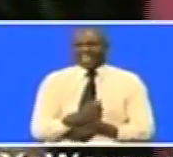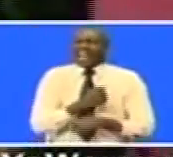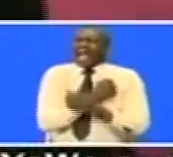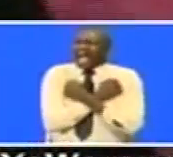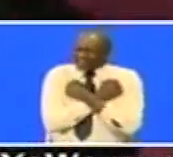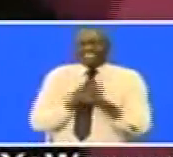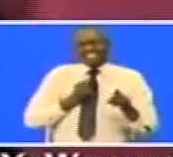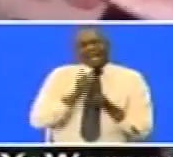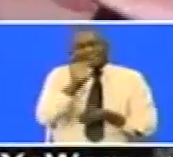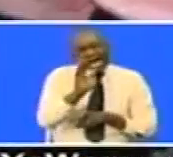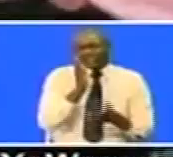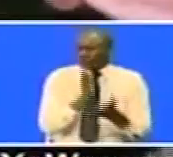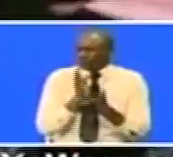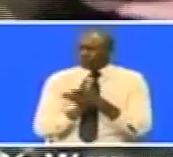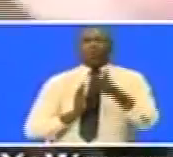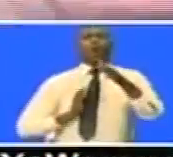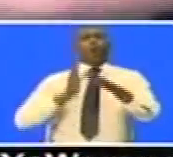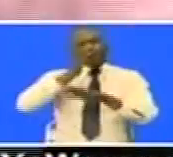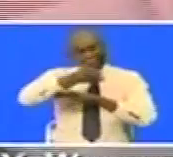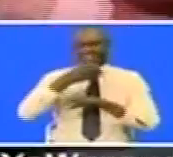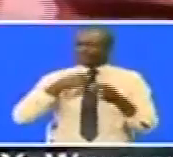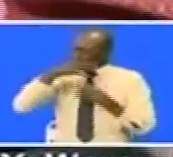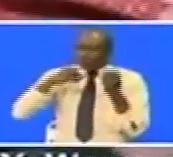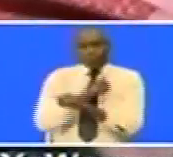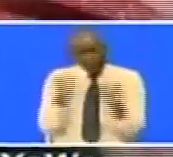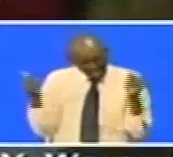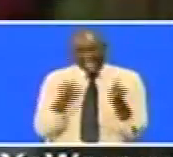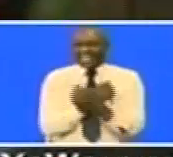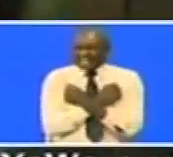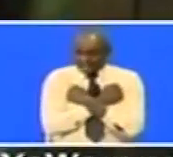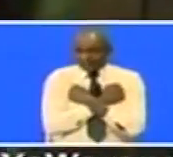Upendo na dadake ukafungua ukurasa wa jinsi walivyotangamana,